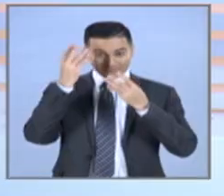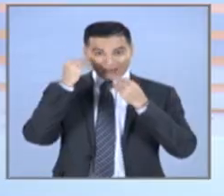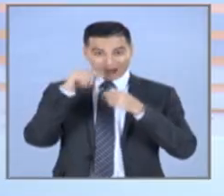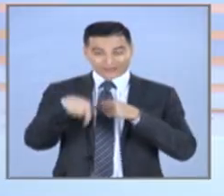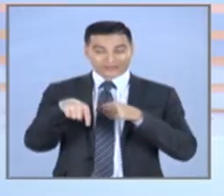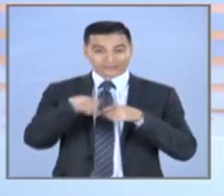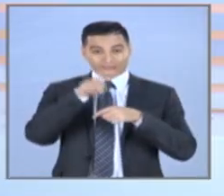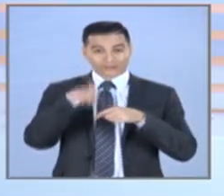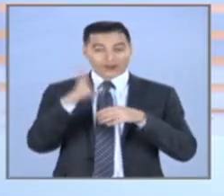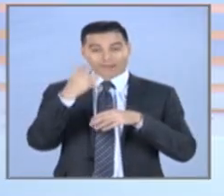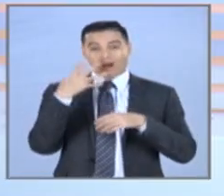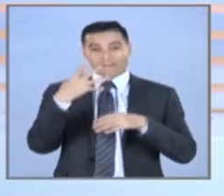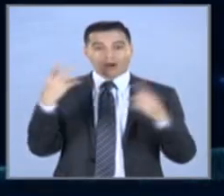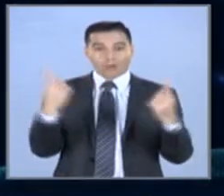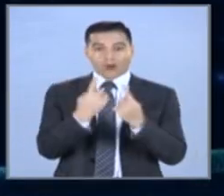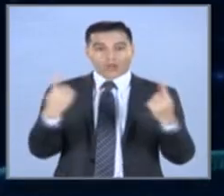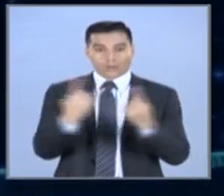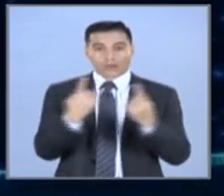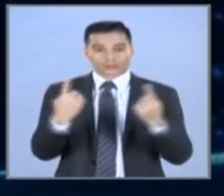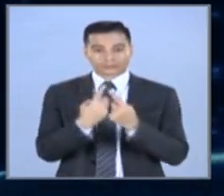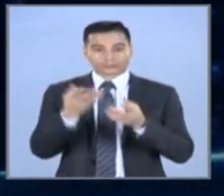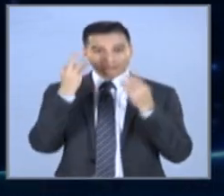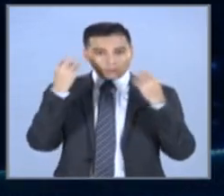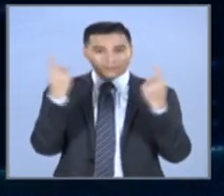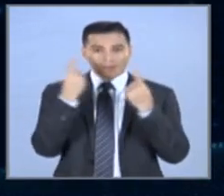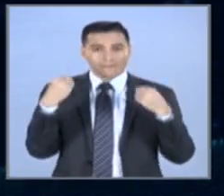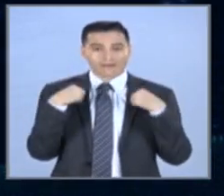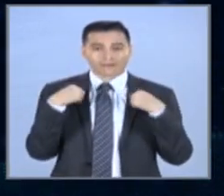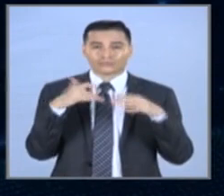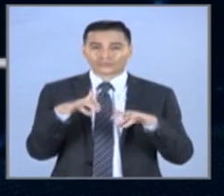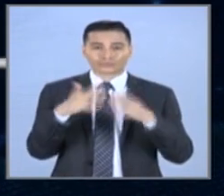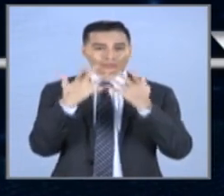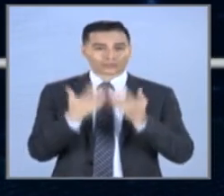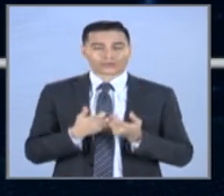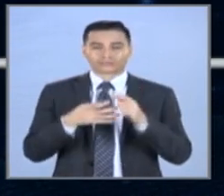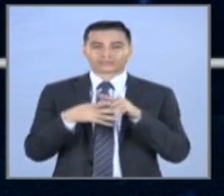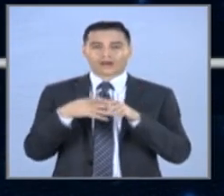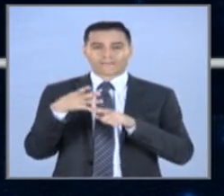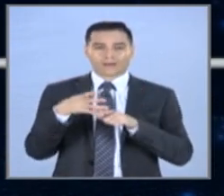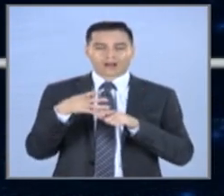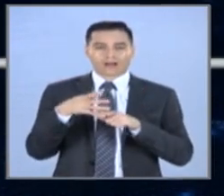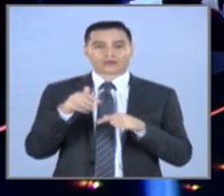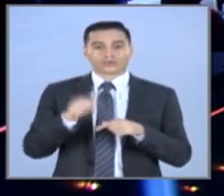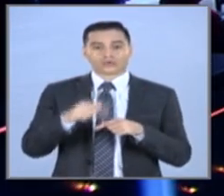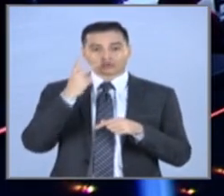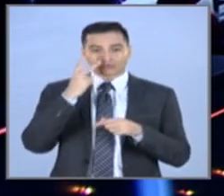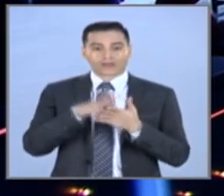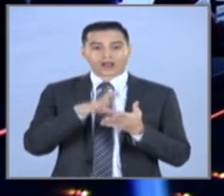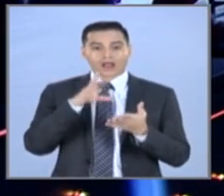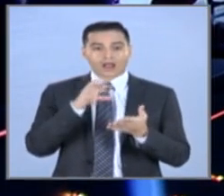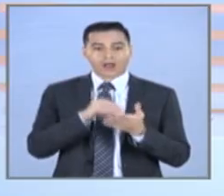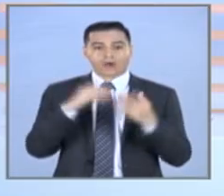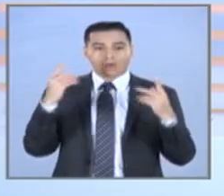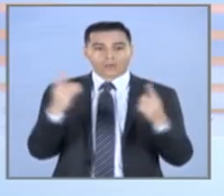فقرة المعرفة، أربع أسئلة واحد لواحد، معلومات عامة، رياضة، تكنولوجيا، وقدرات ذهنية.